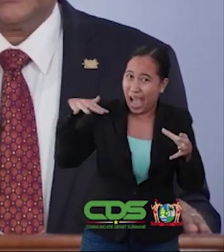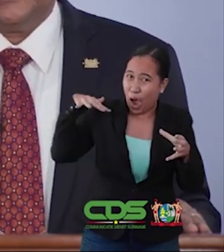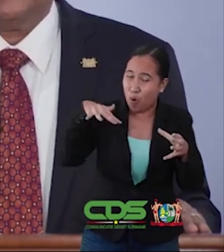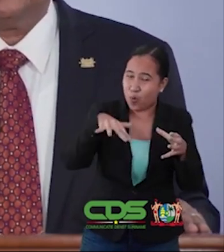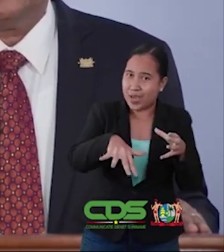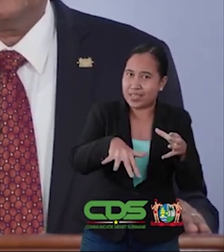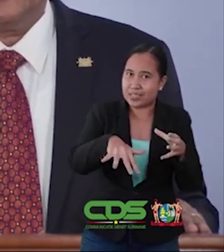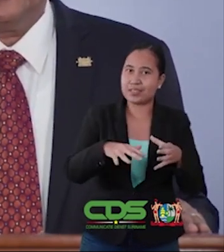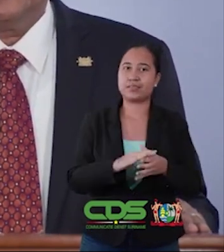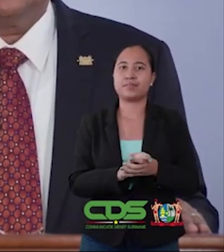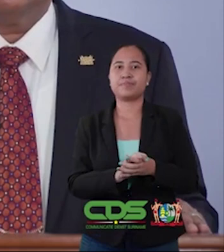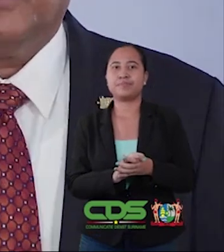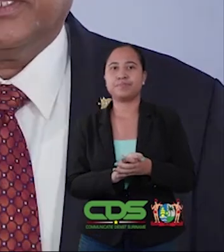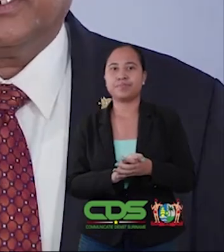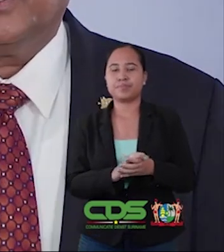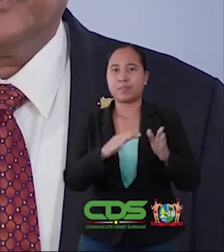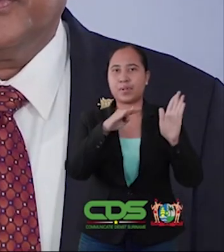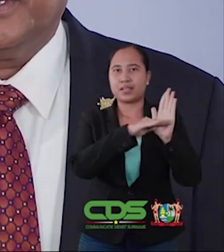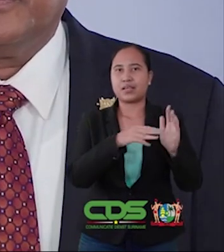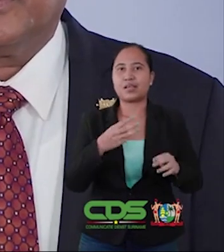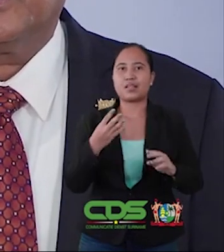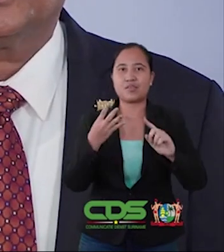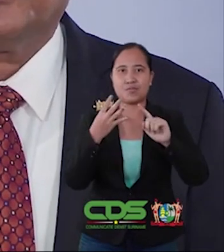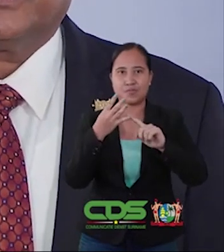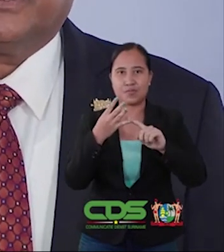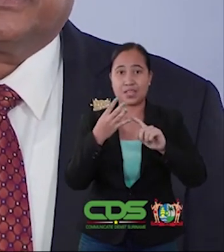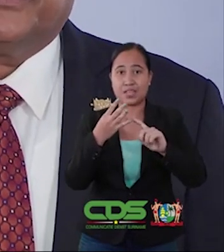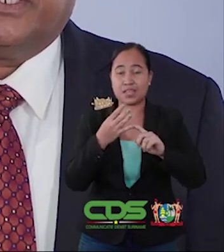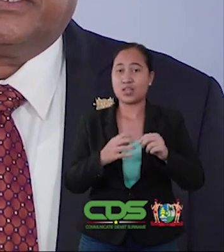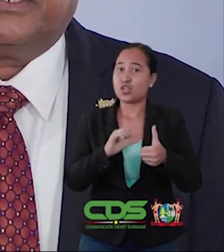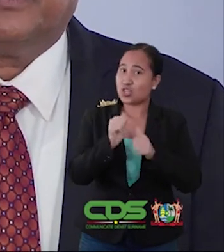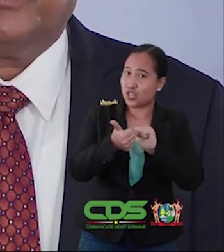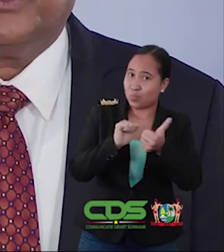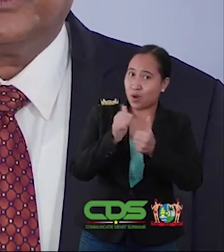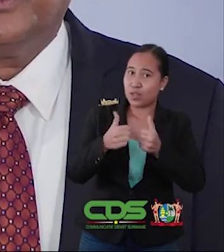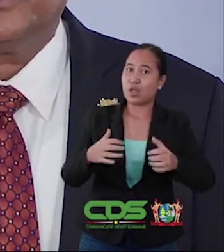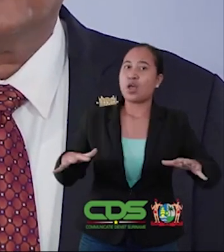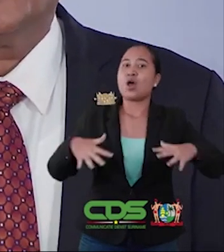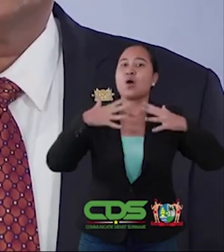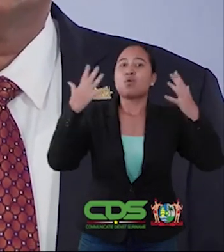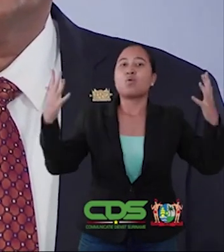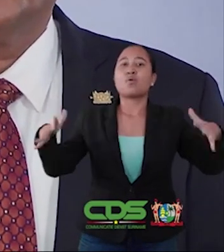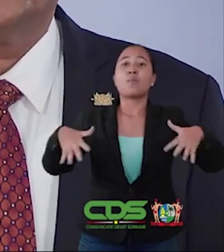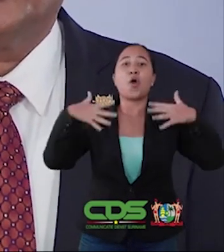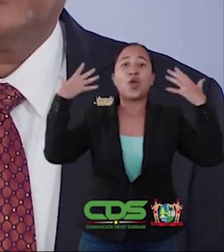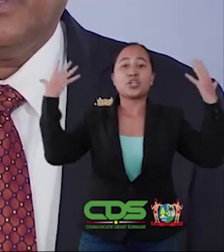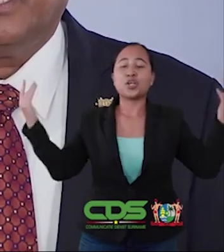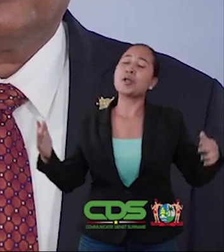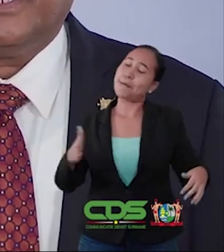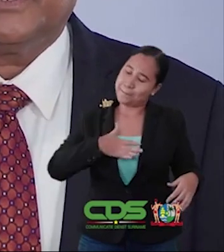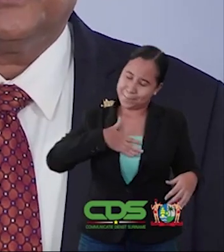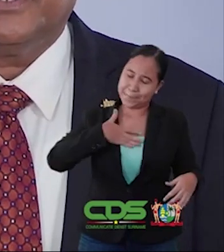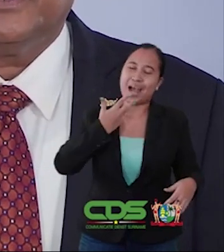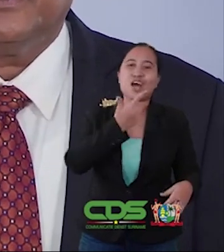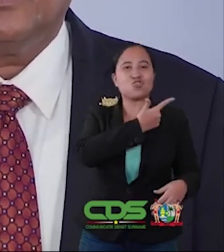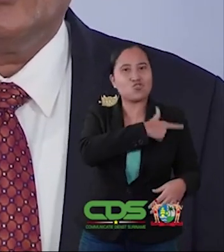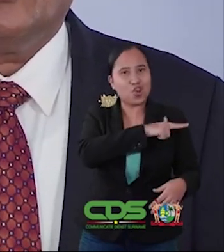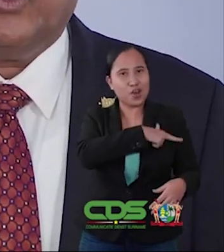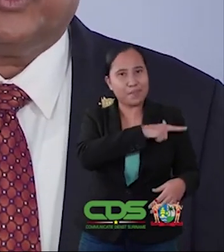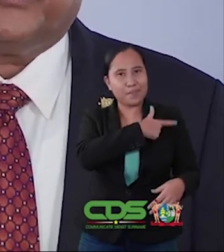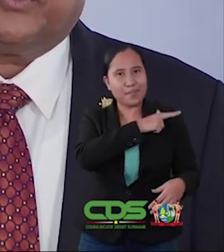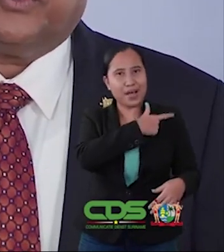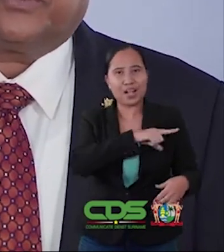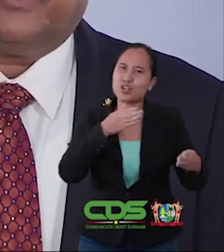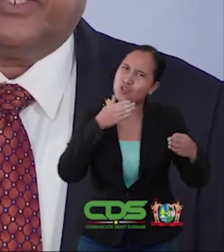aanwezig zijn. Maatregel nummer 4. Sportactiviteiten in de buitenlucht mogen normaal plaatsvinden,